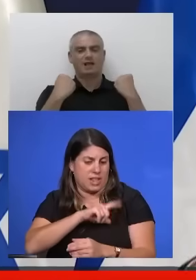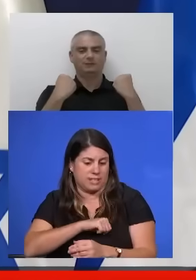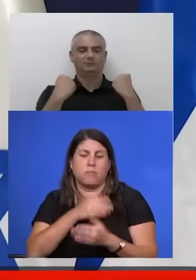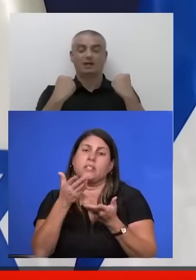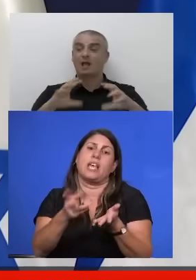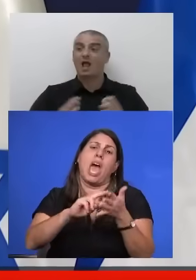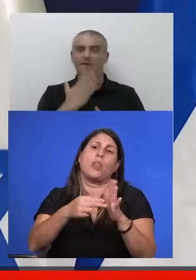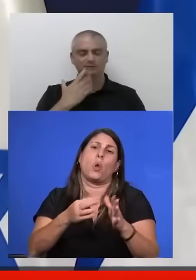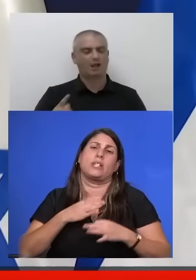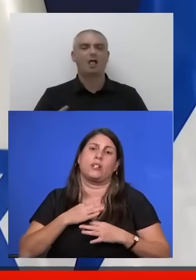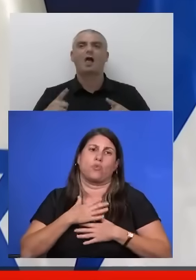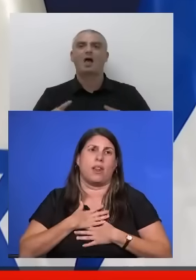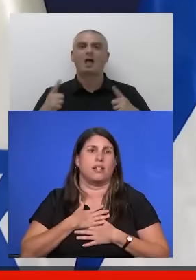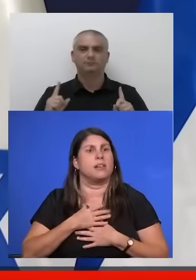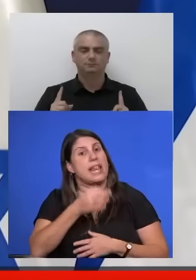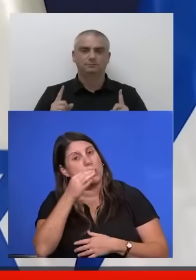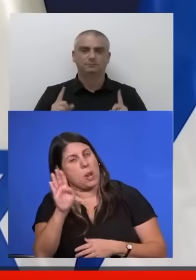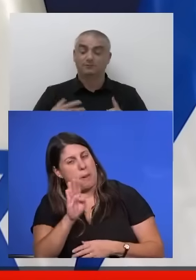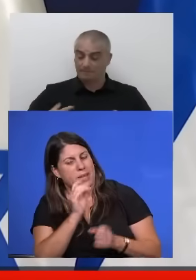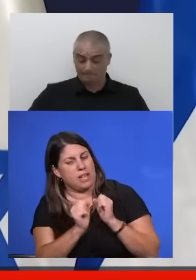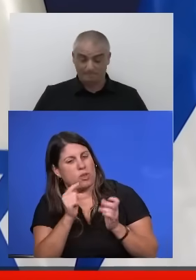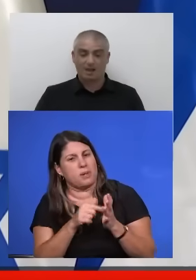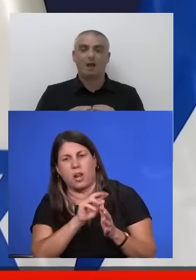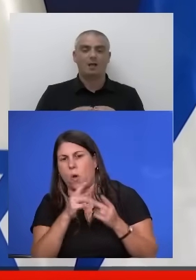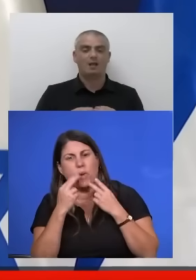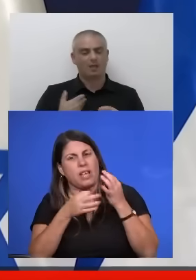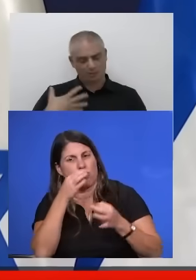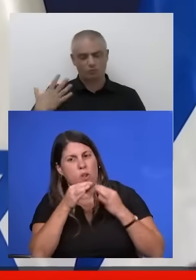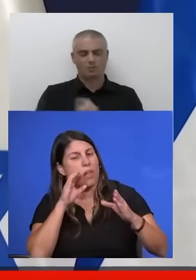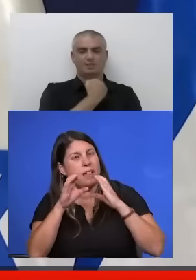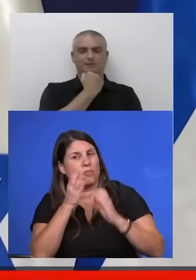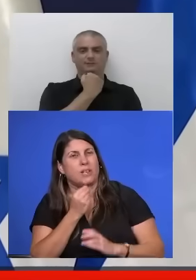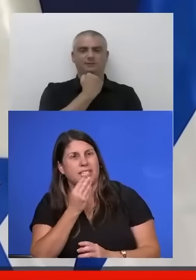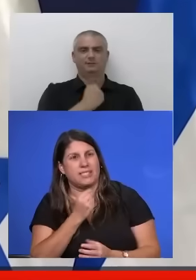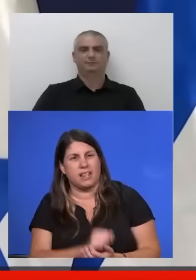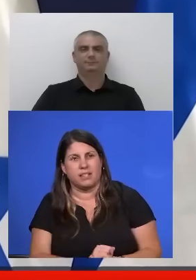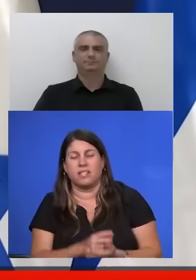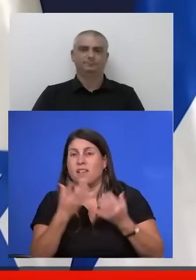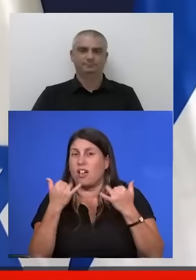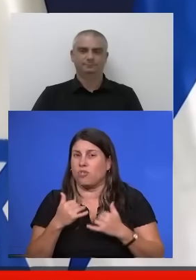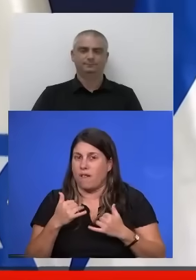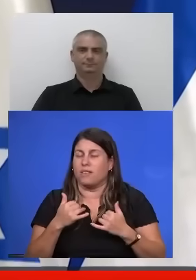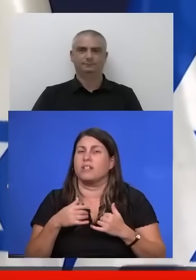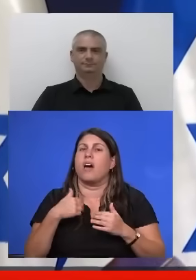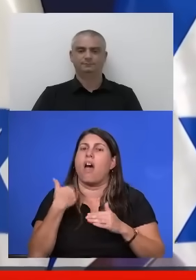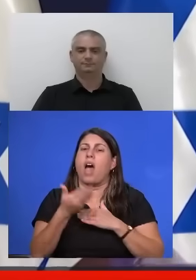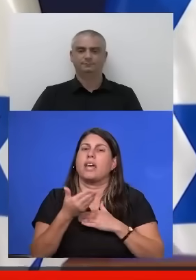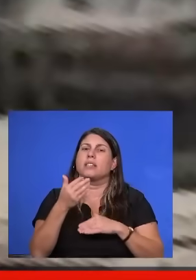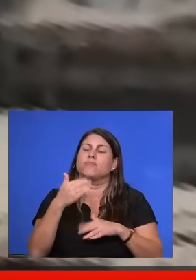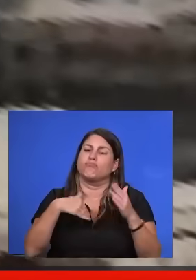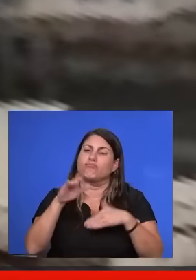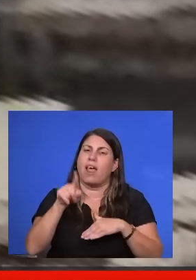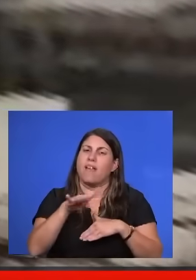נתניהו קשה היום כי הוא לא עונה על שאלות לתקשורת הישראלית. ועכשיו, אחרי יותר מ-1400